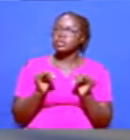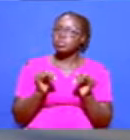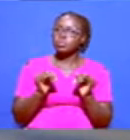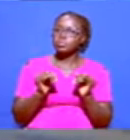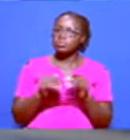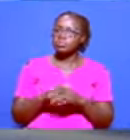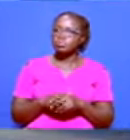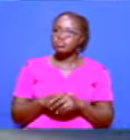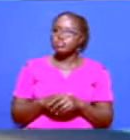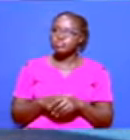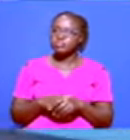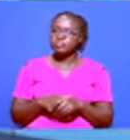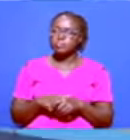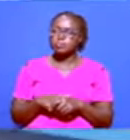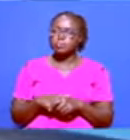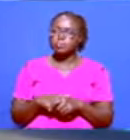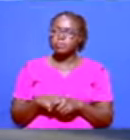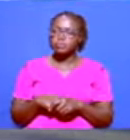mshahamu.